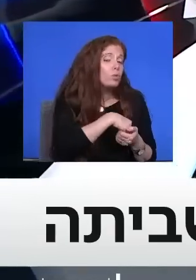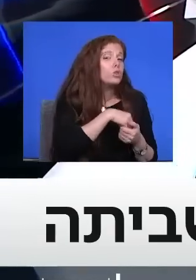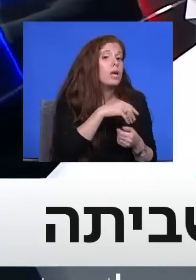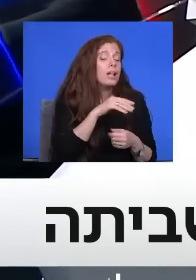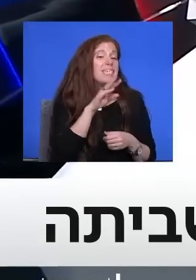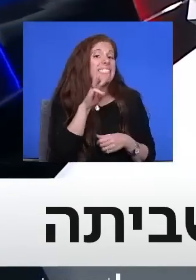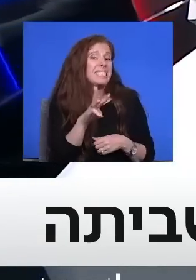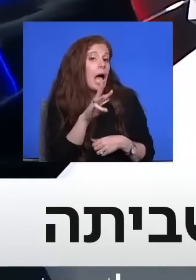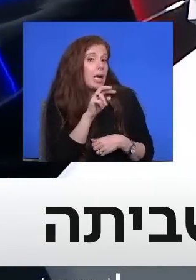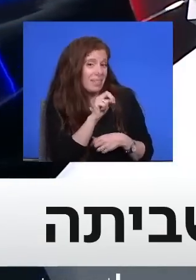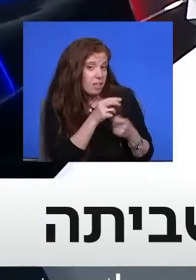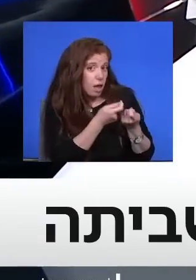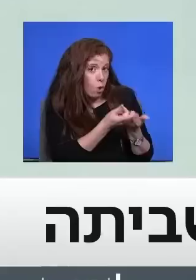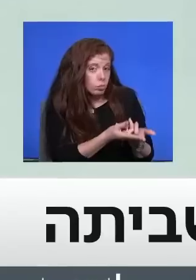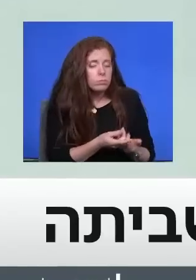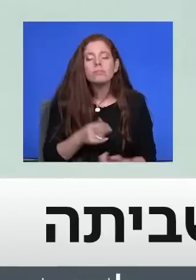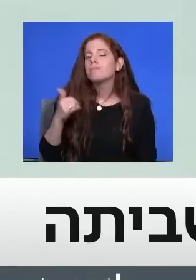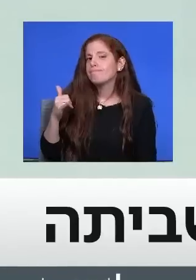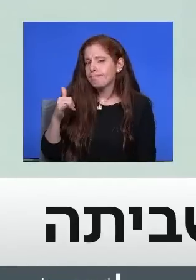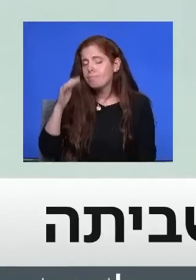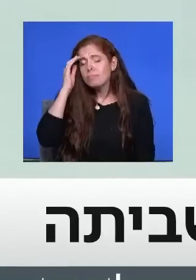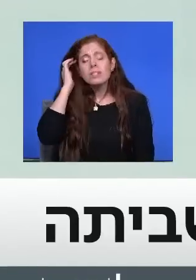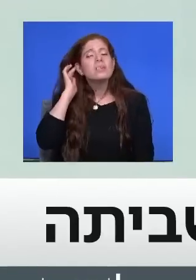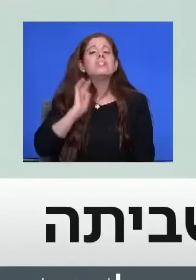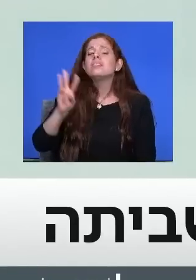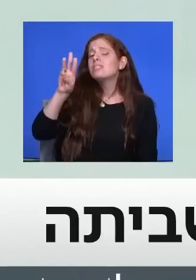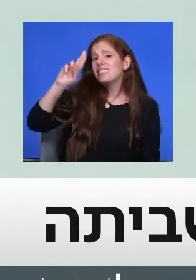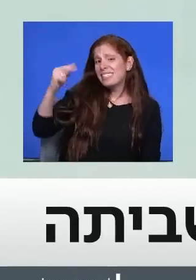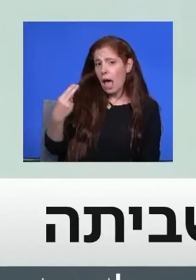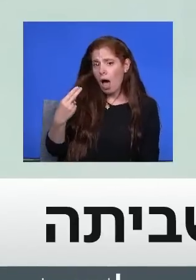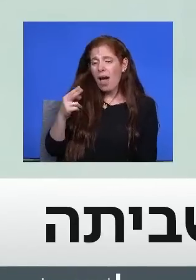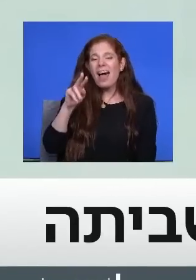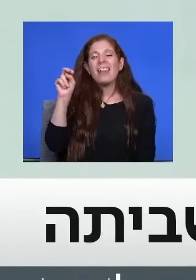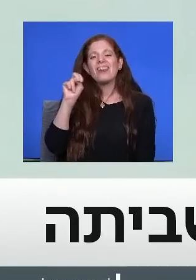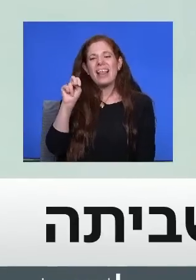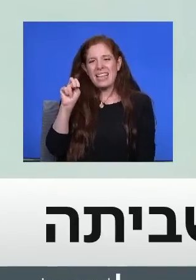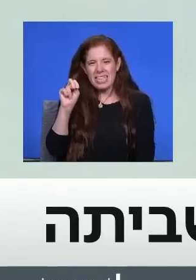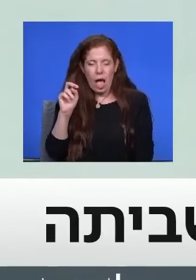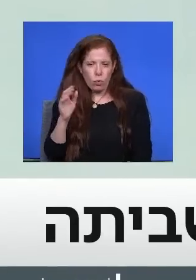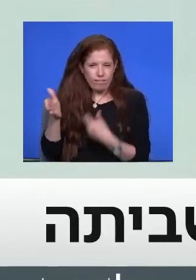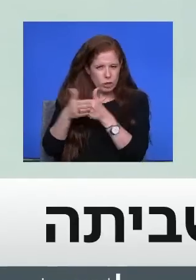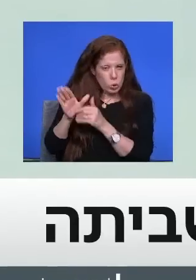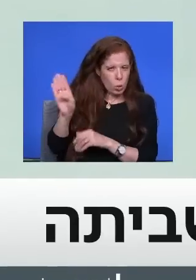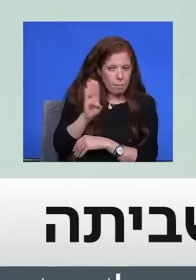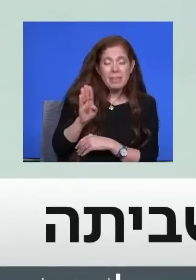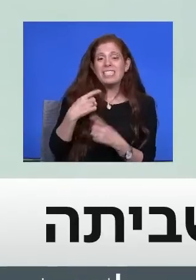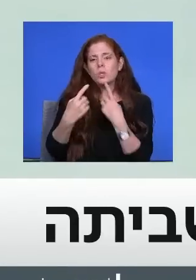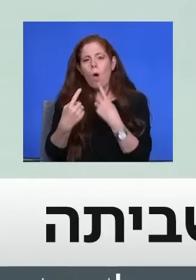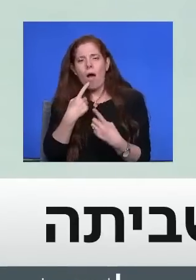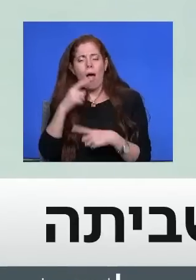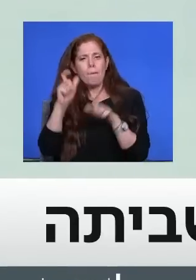הזה. נכון מאוד. שרה נתניהו, כך מסתבר, שוחחה, מיכל, עם גורמים